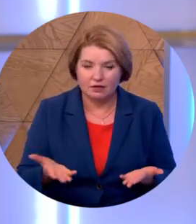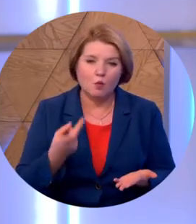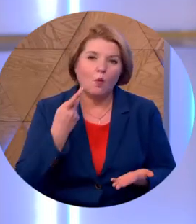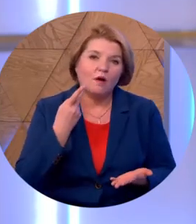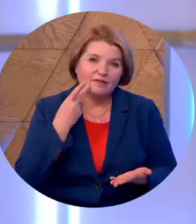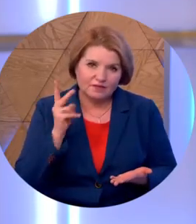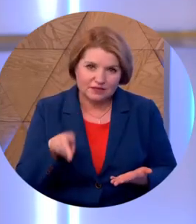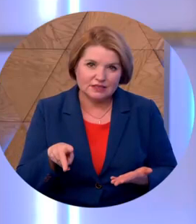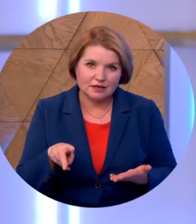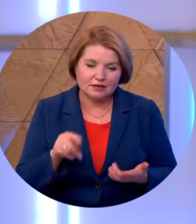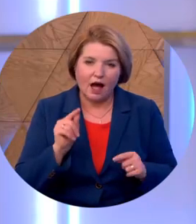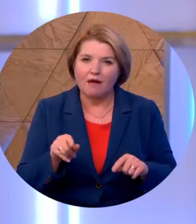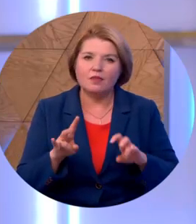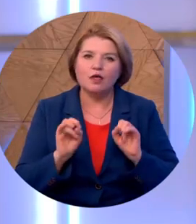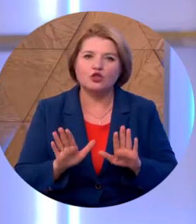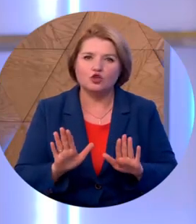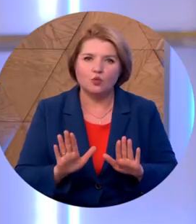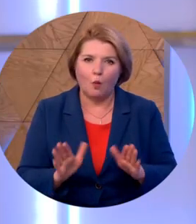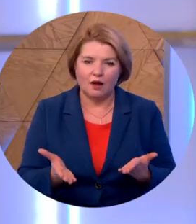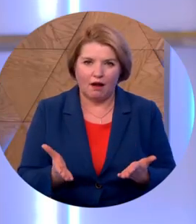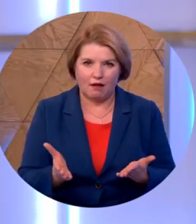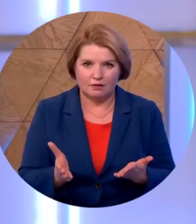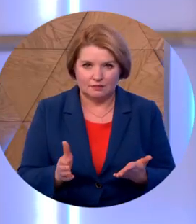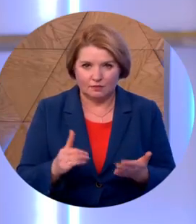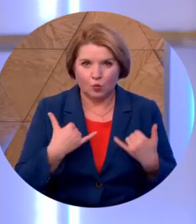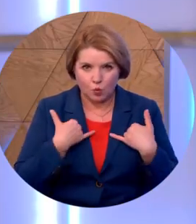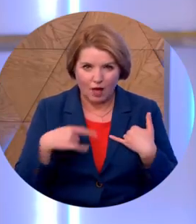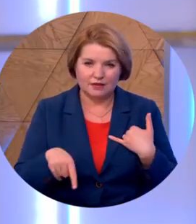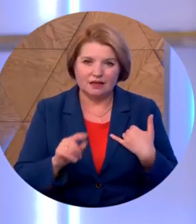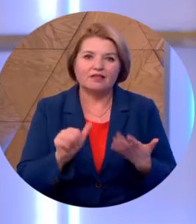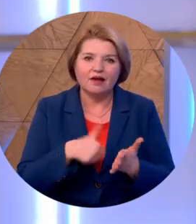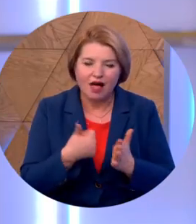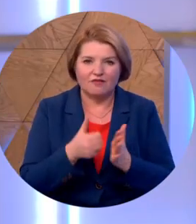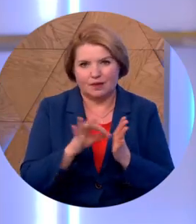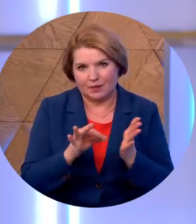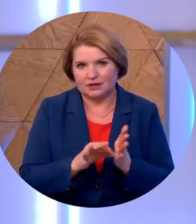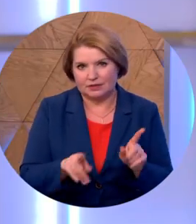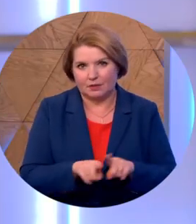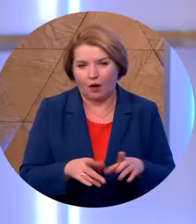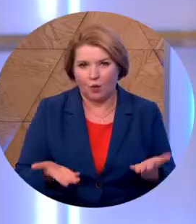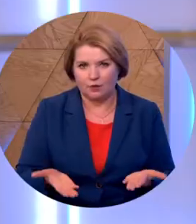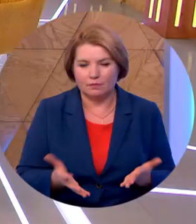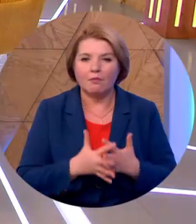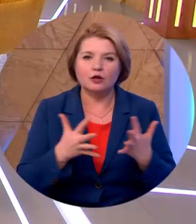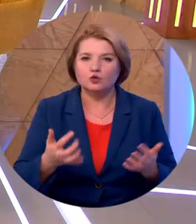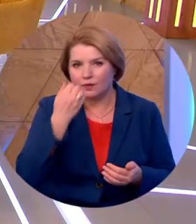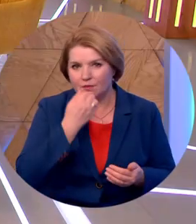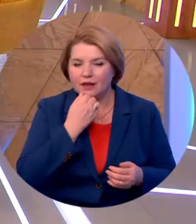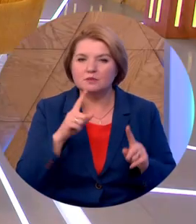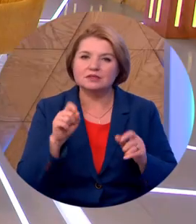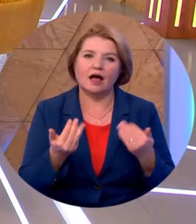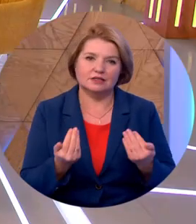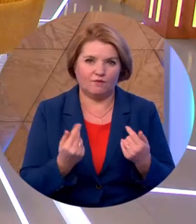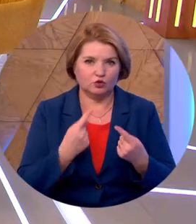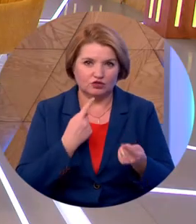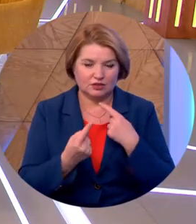наш не только наш это вообще всех продвинутых хирургов косметологов главный прин Да спасибо большое Денис за наш сегодняшний разговор напомню